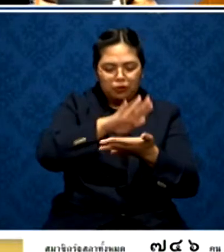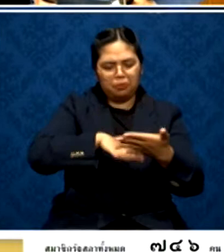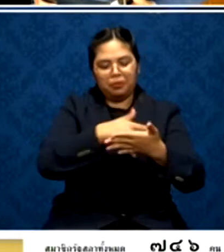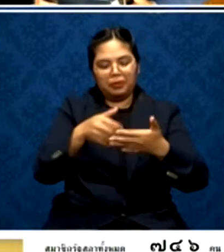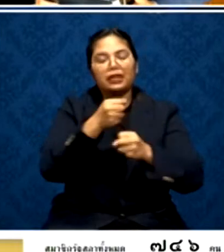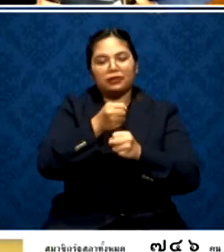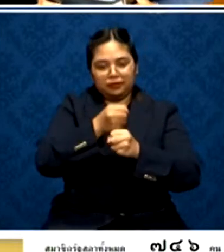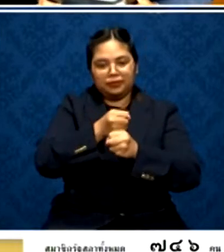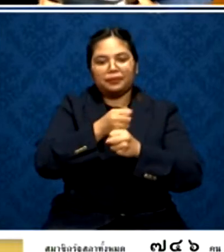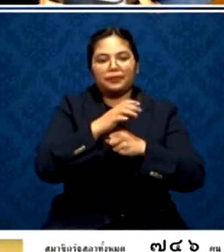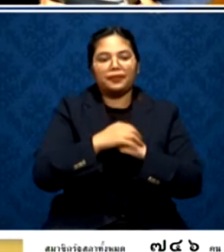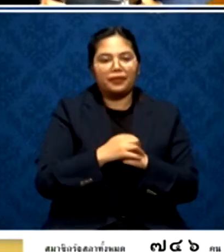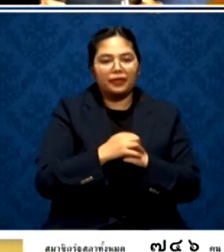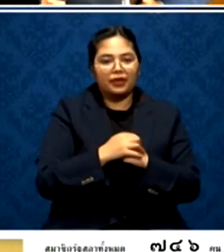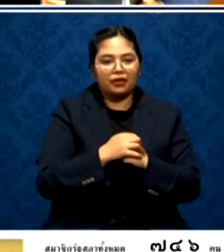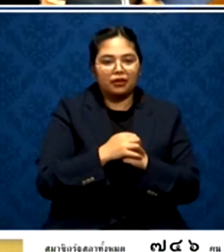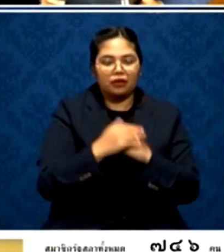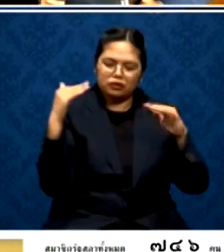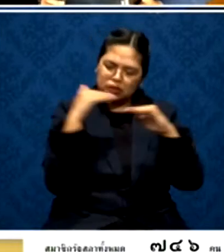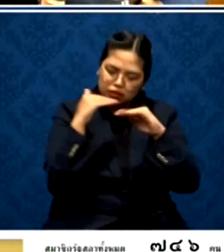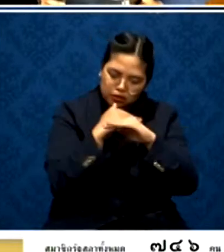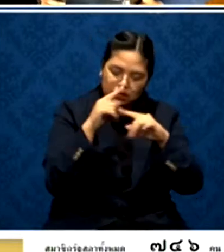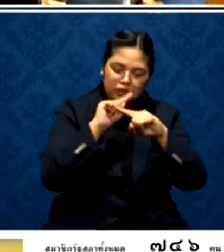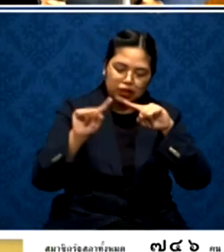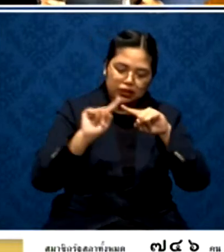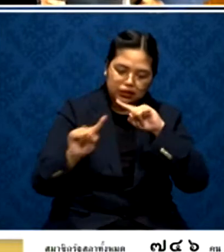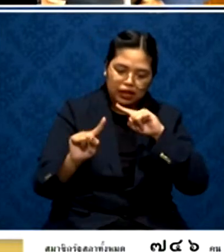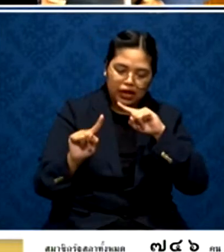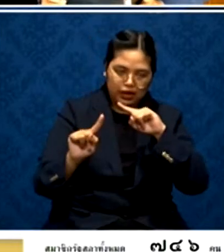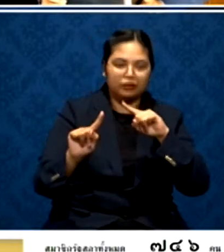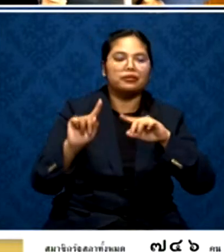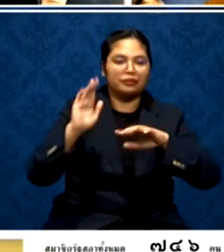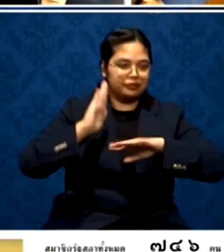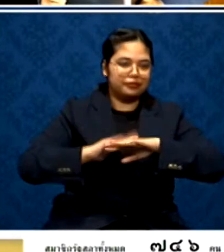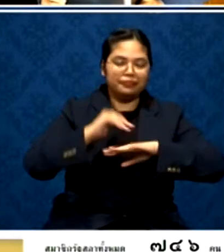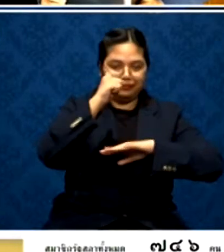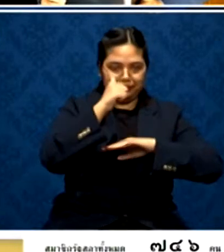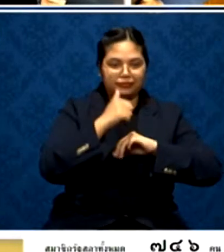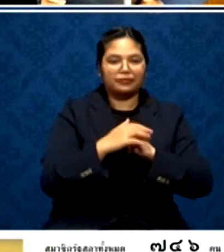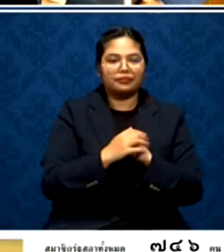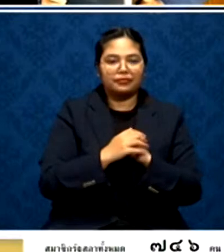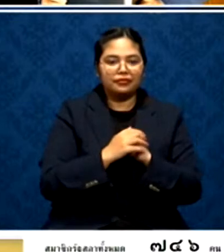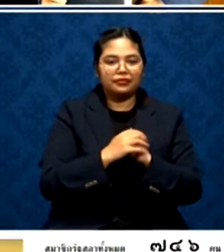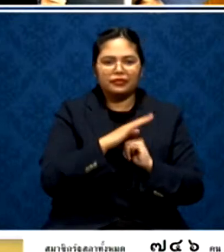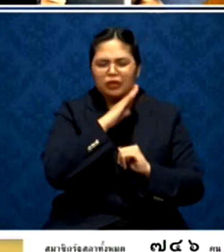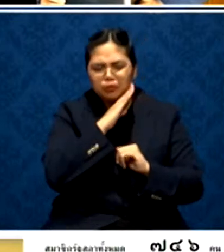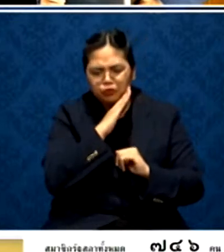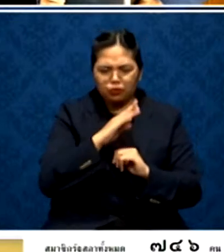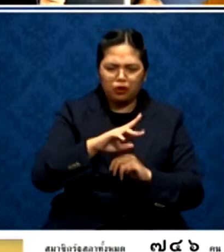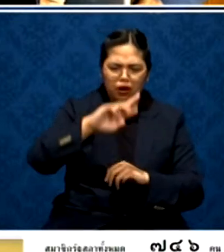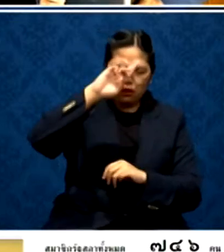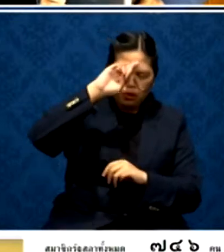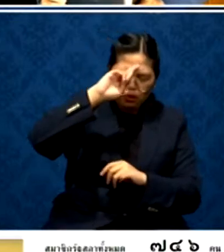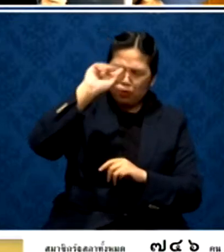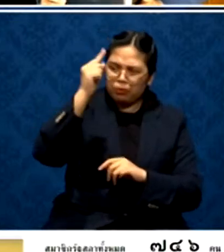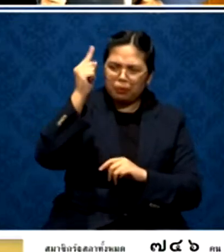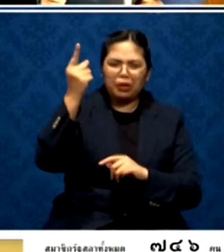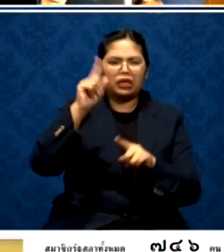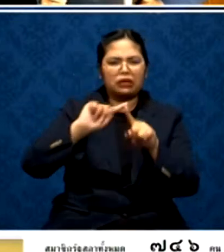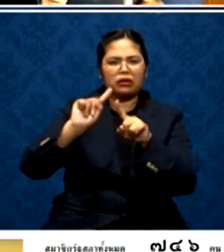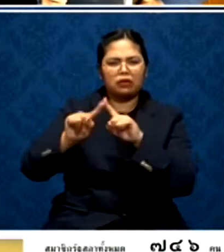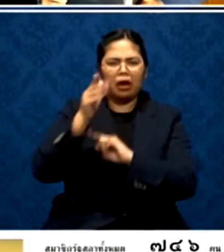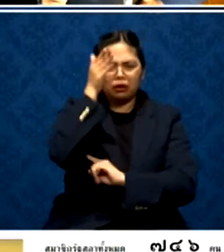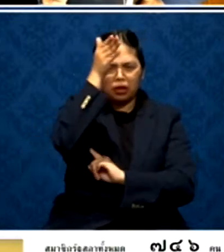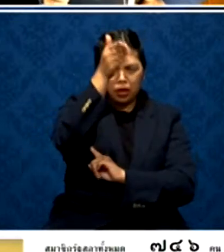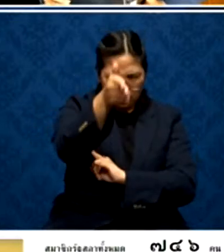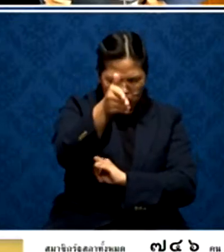บสาธารณสุขให้มีประสิทธิภาพมากยิ่งขึ้นสามารถรองรับสถานการณ์ฉุกเฉินและโรคอุบัติใหม่ที่อาจเกิดขึ้น